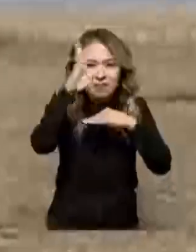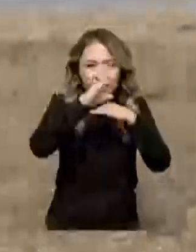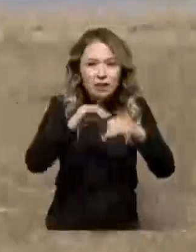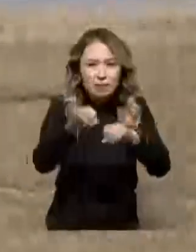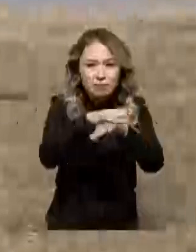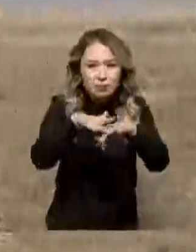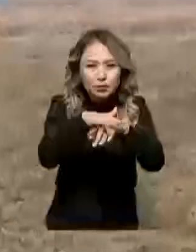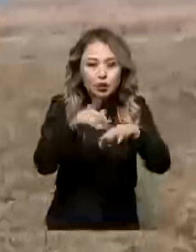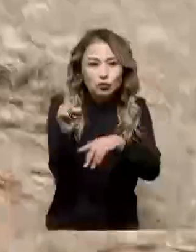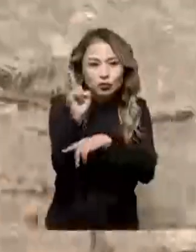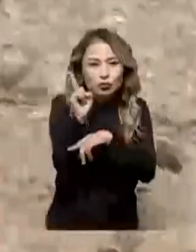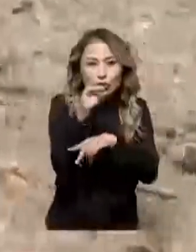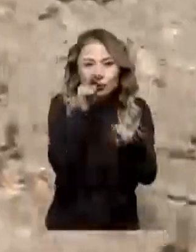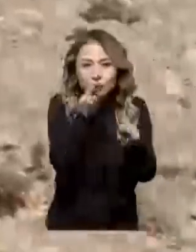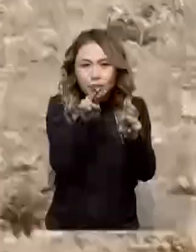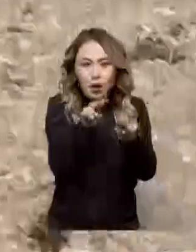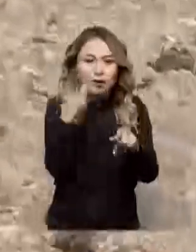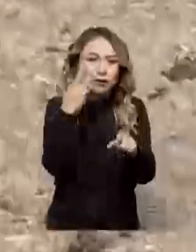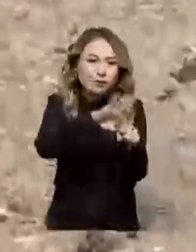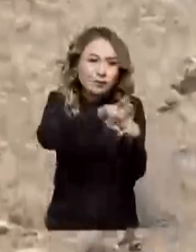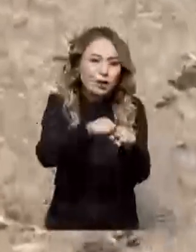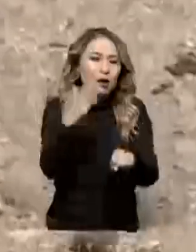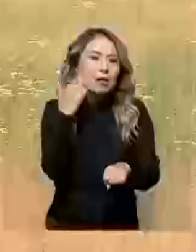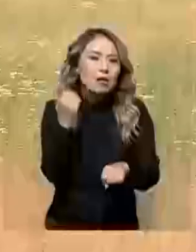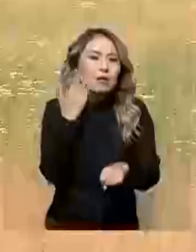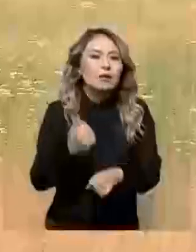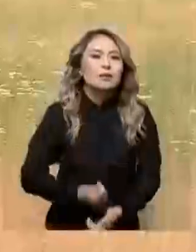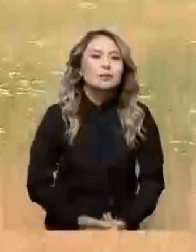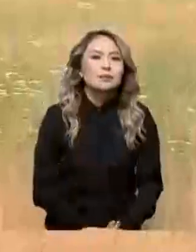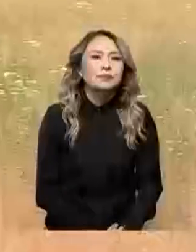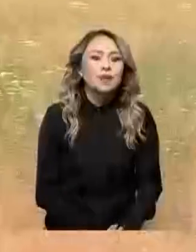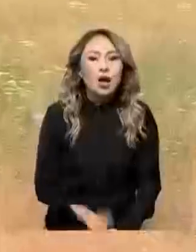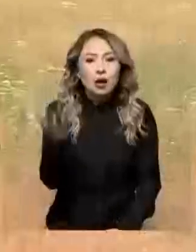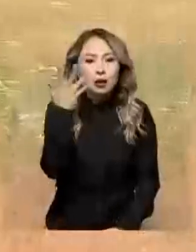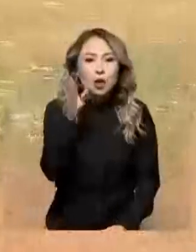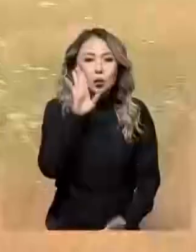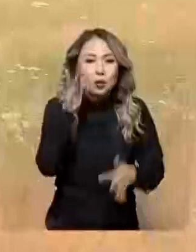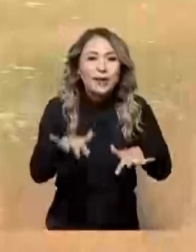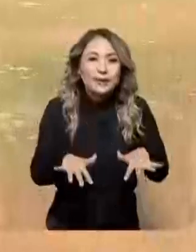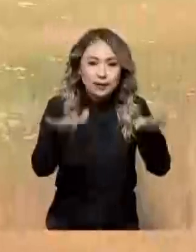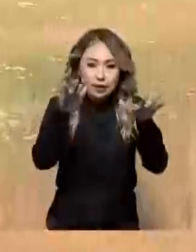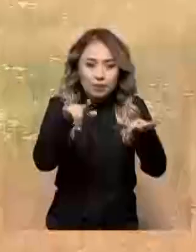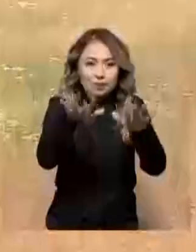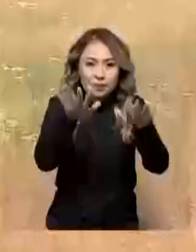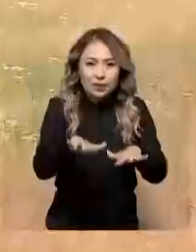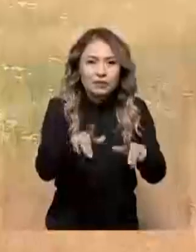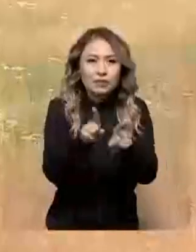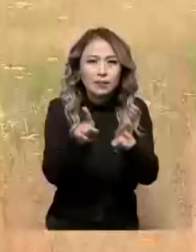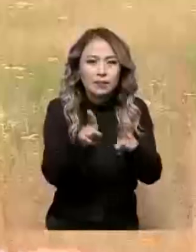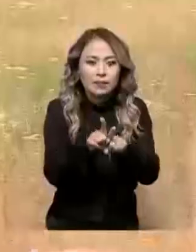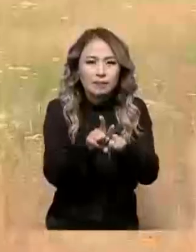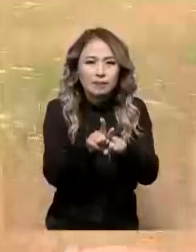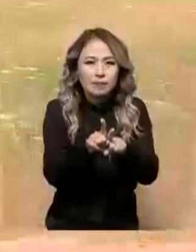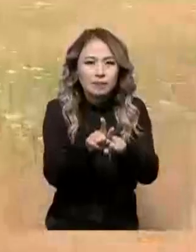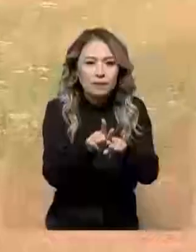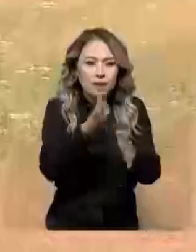жерге жиналғанын күтеміз. Сол сәтте жойған тиімді дейді мамандар. Су тасқыны болғанда жатқан жерлері үстімен